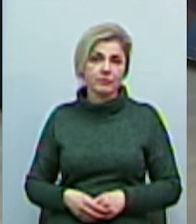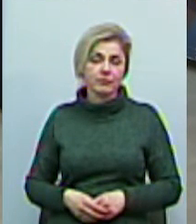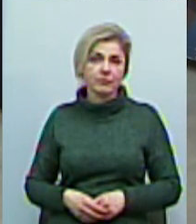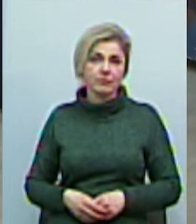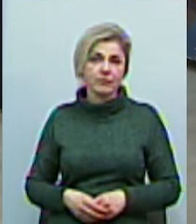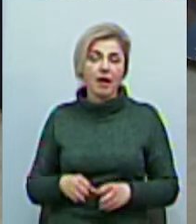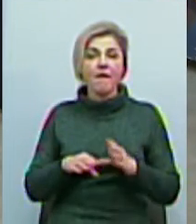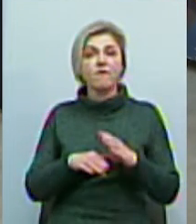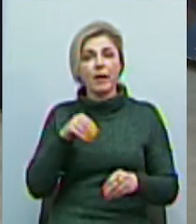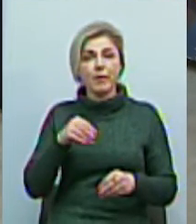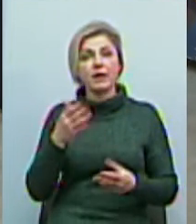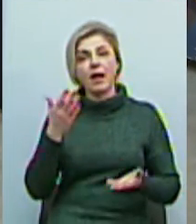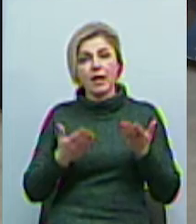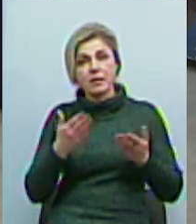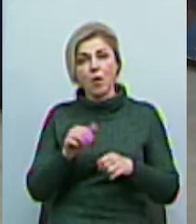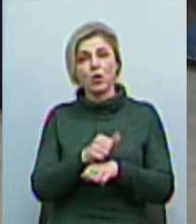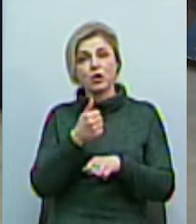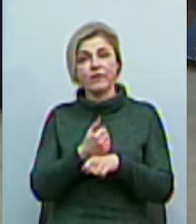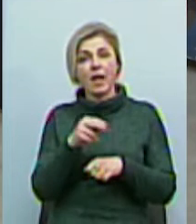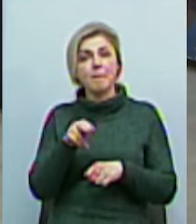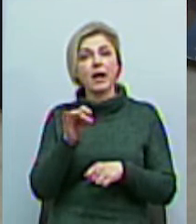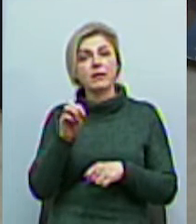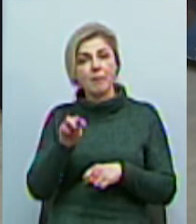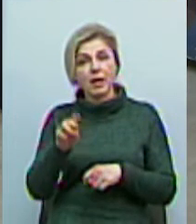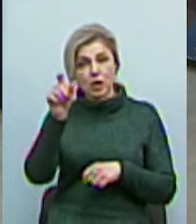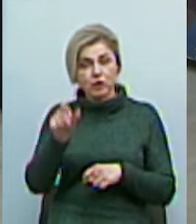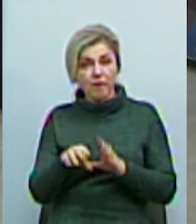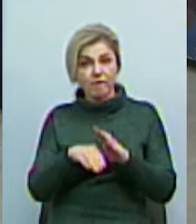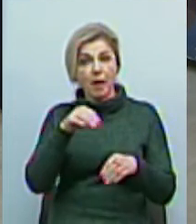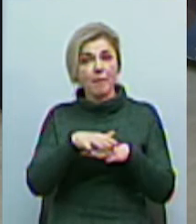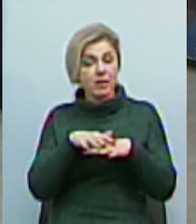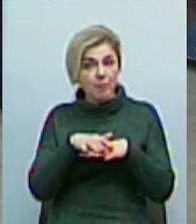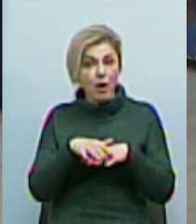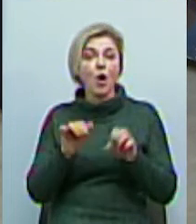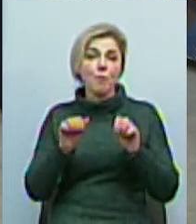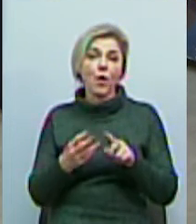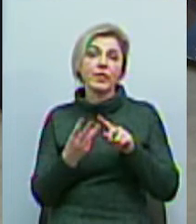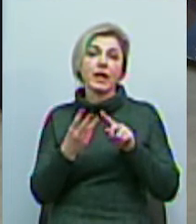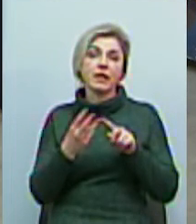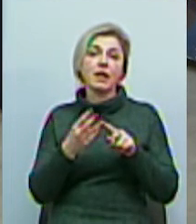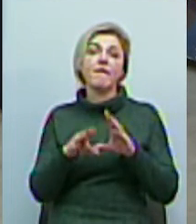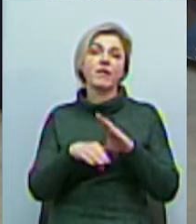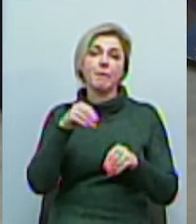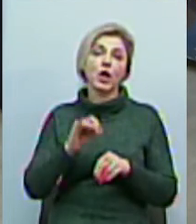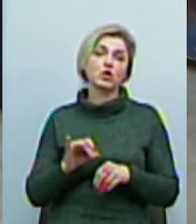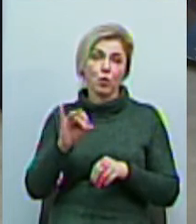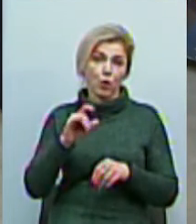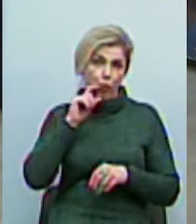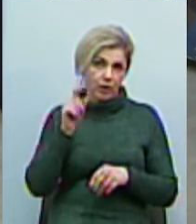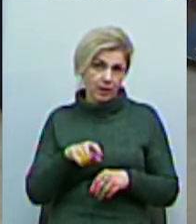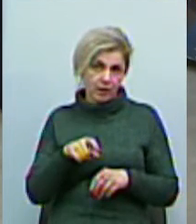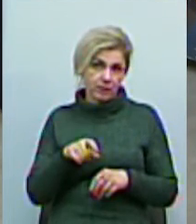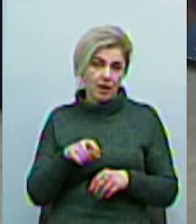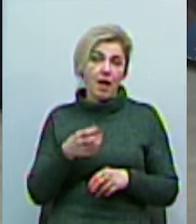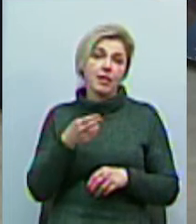вибір, якщо основним предметом особа вибрала математику, то можна третім предметом вибрати історію України.